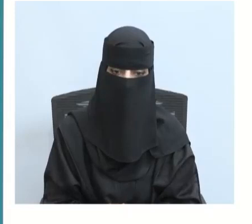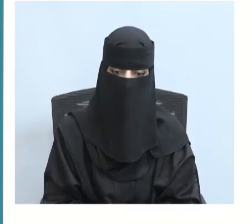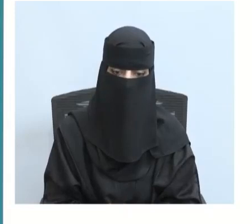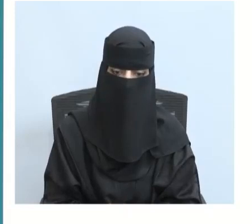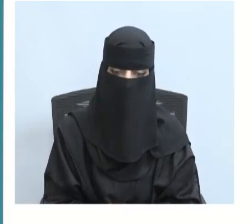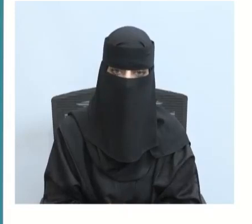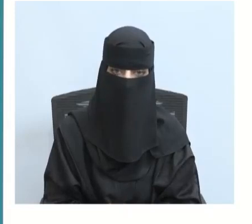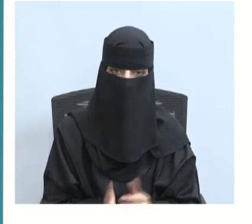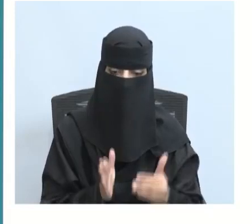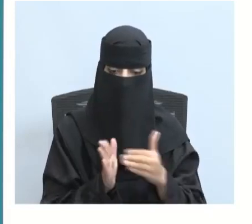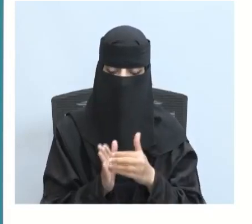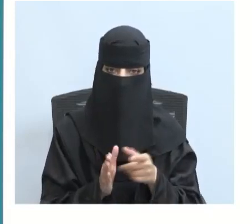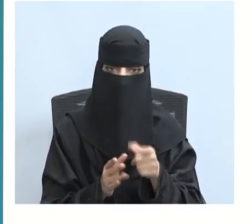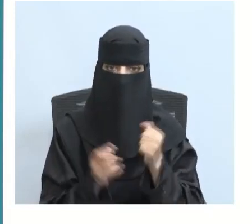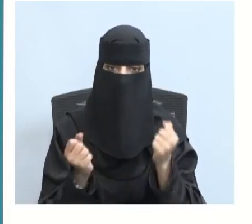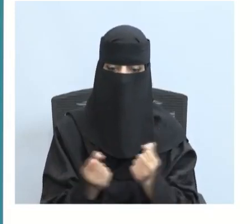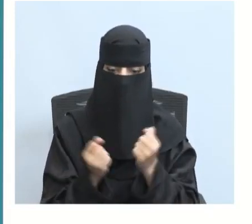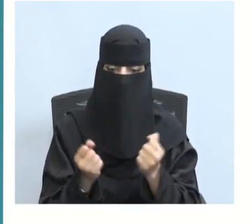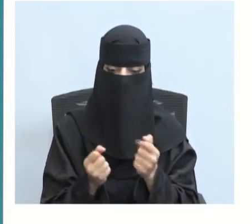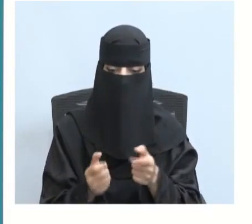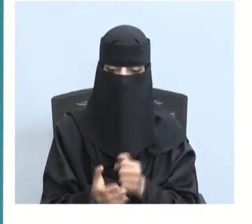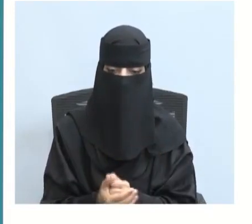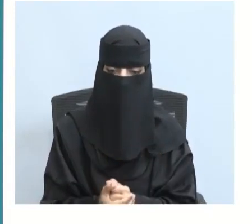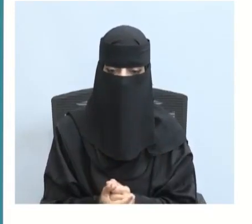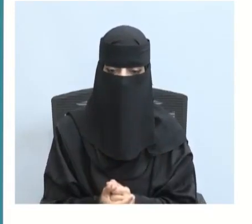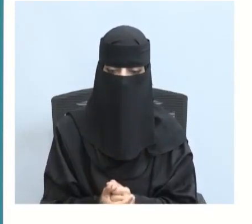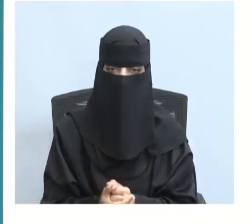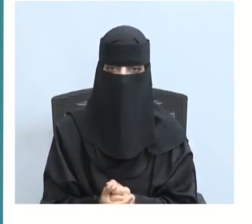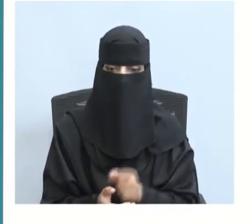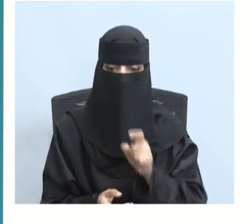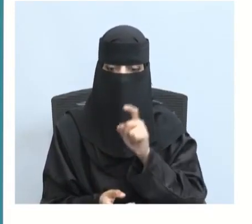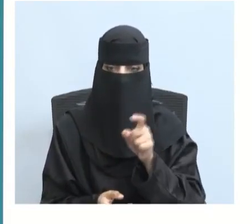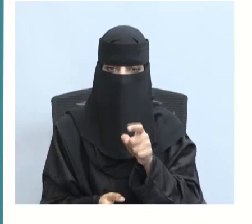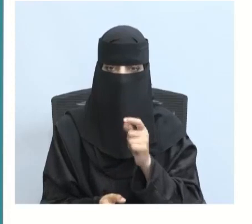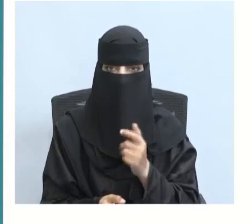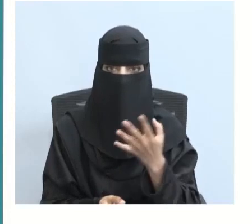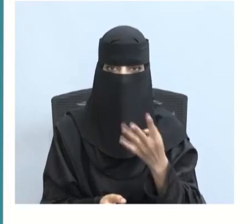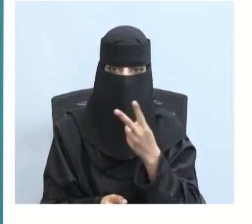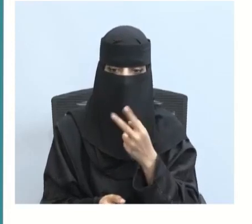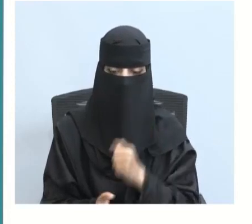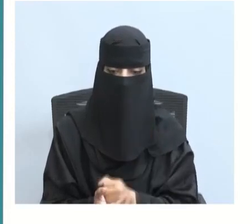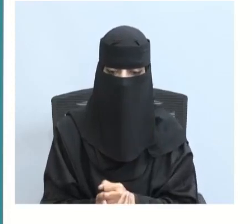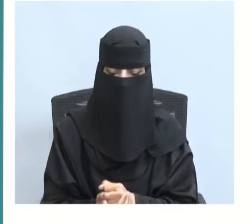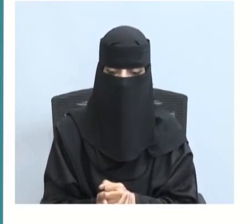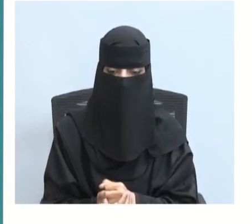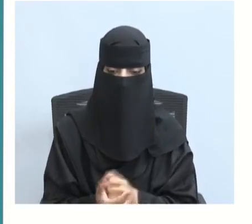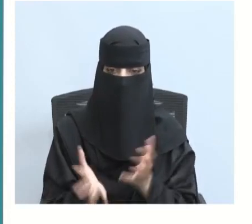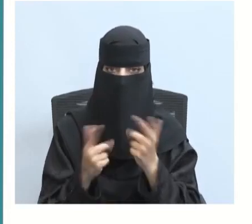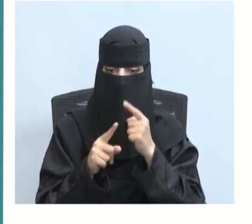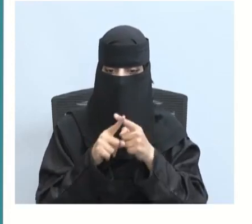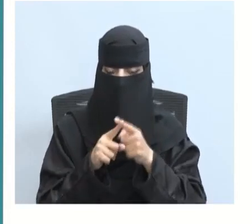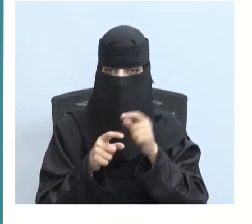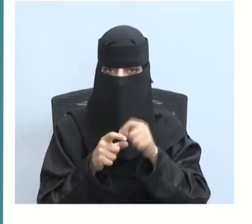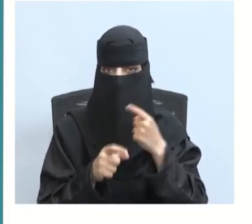الخشب السؤال التالي تقويم الاداء تطبيق الرياضيات في